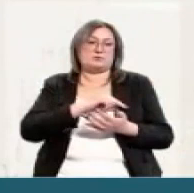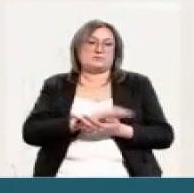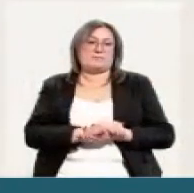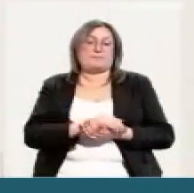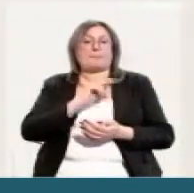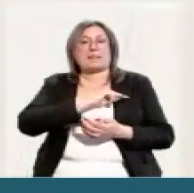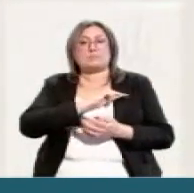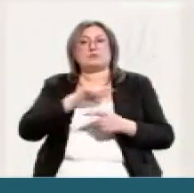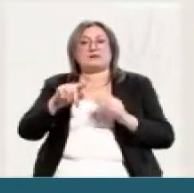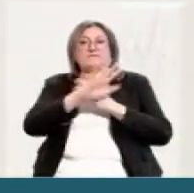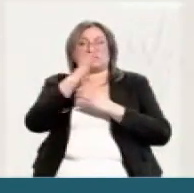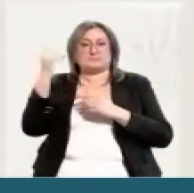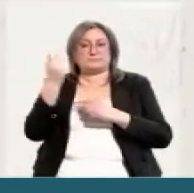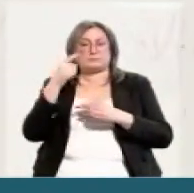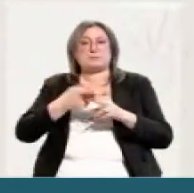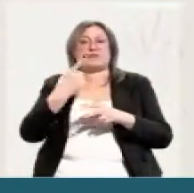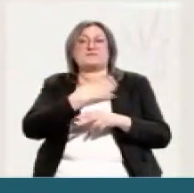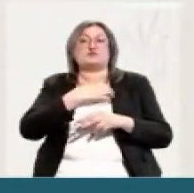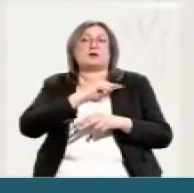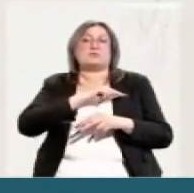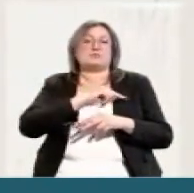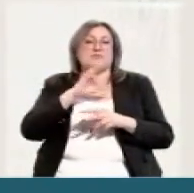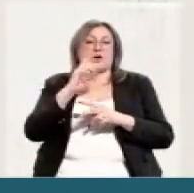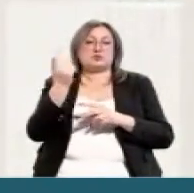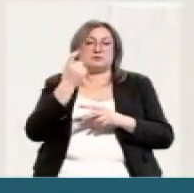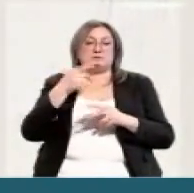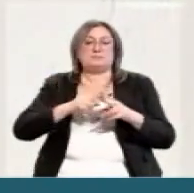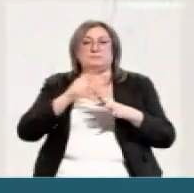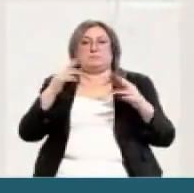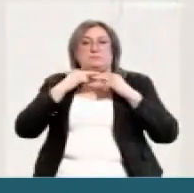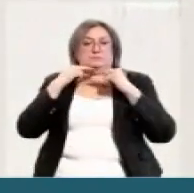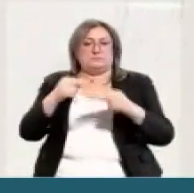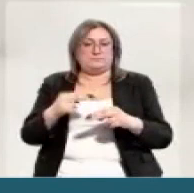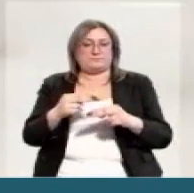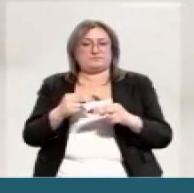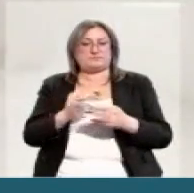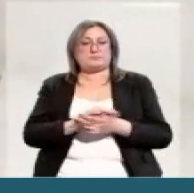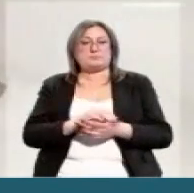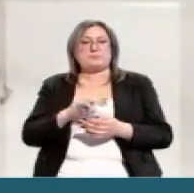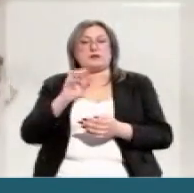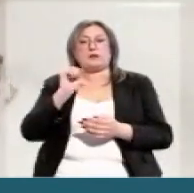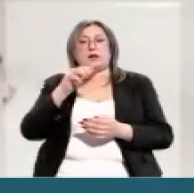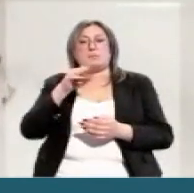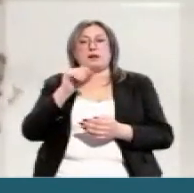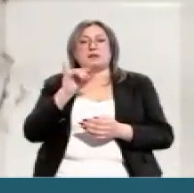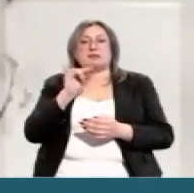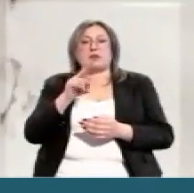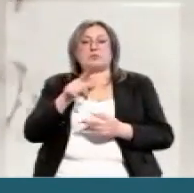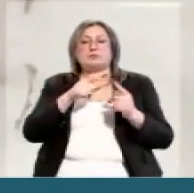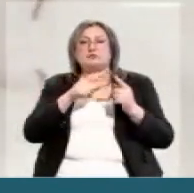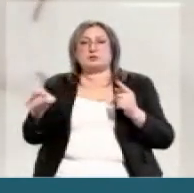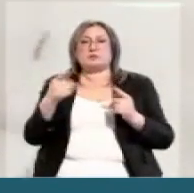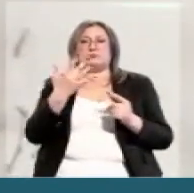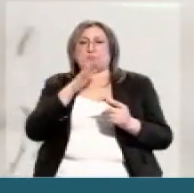Работа питомников – одна из важнейших отраслей лесного хозяйства. Этой сфере уделяется особое внимание. Анатолий Маркитан, который уже на